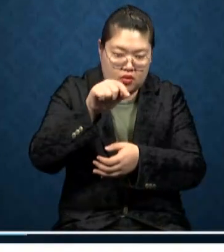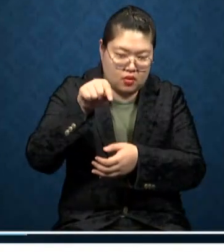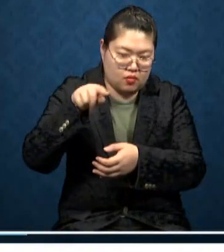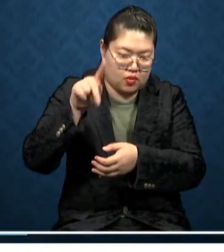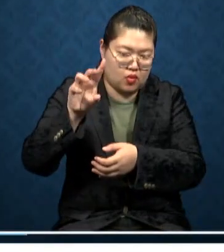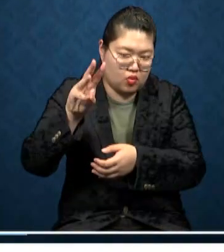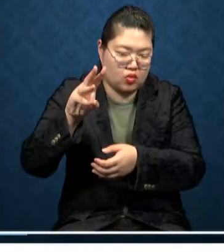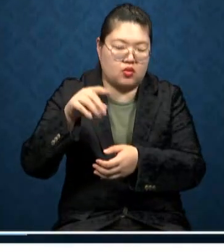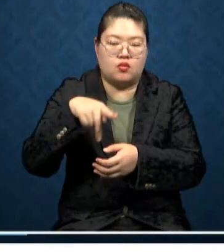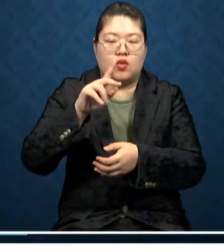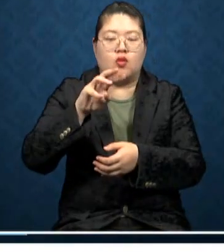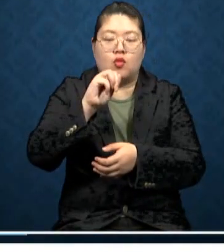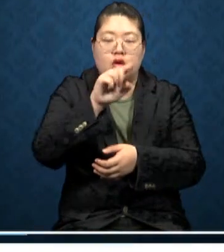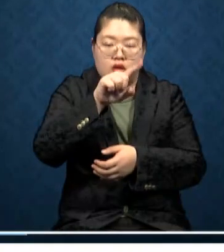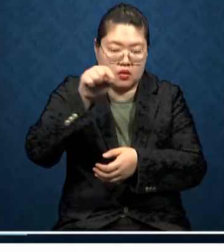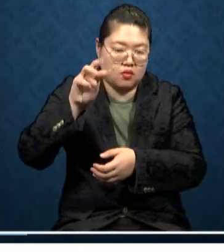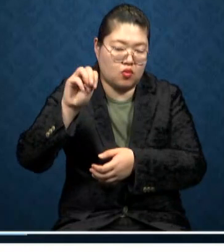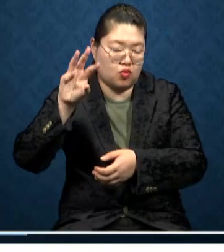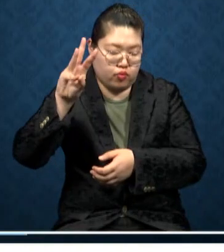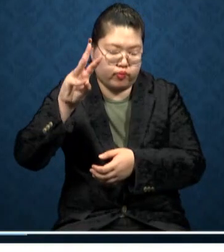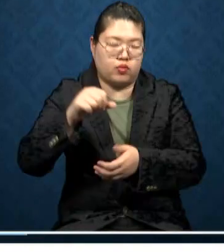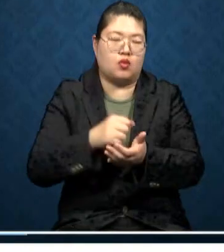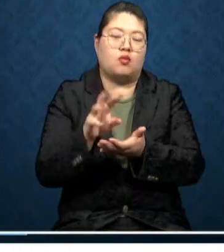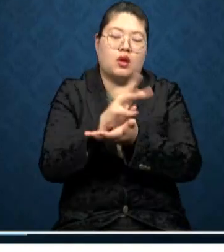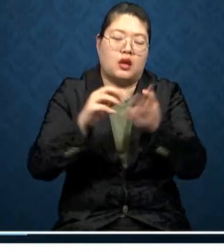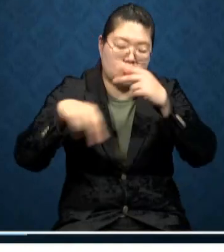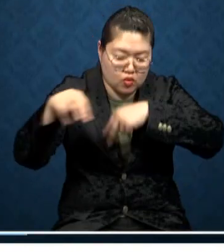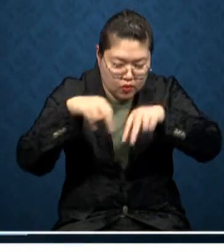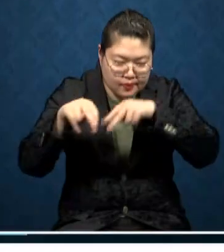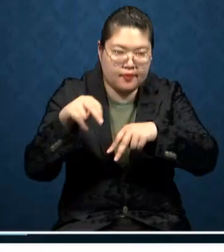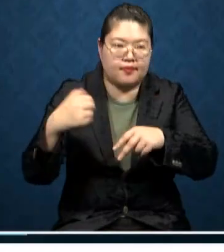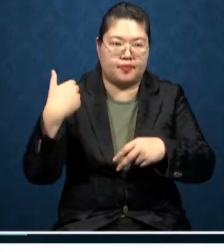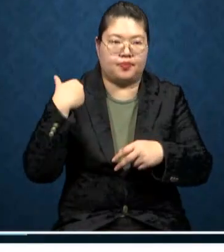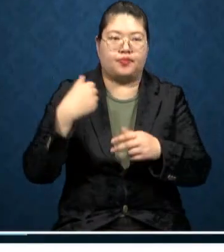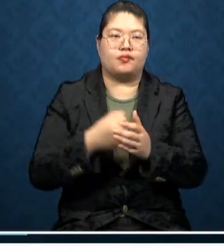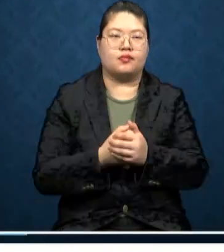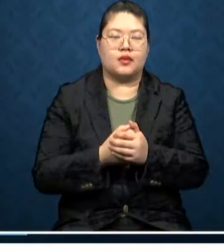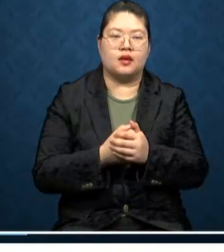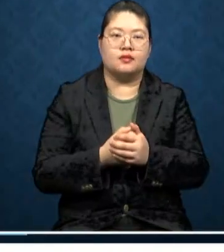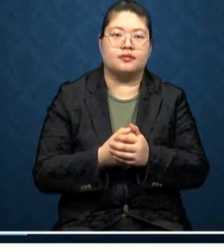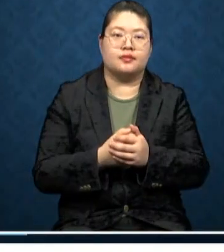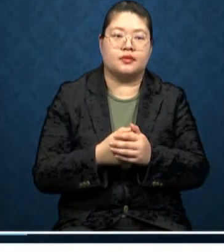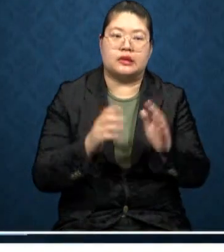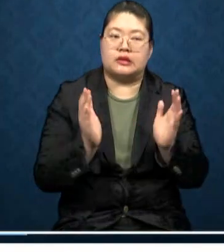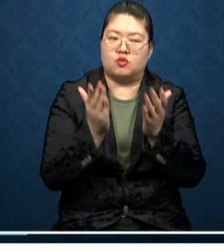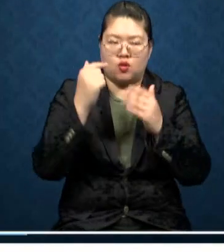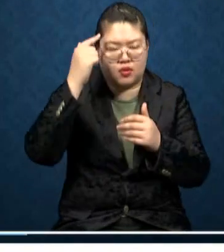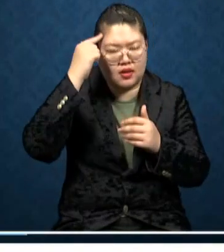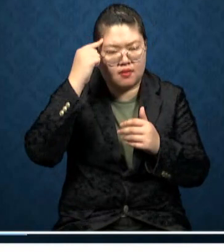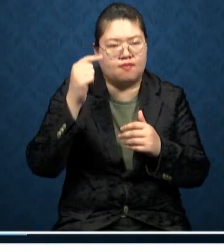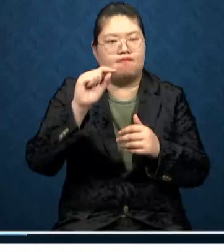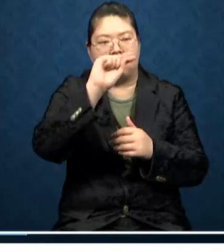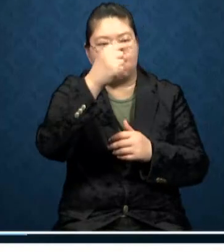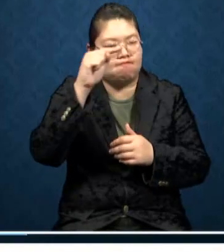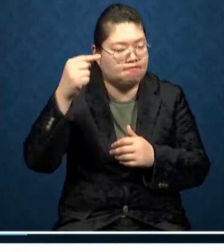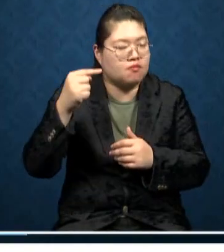เลี้ยงเมื่อได้ปฏิบัติไปตามงานและขั้นตอนที่กำหนด Star stampจะได้สร้างระบบความคิดใหม่แก่คนไทยทุก